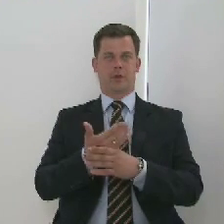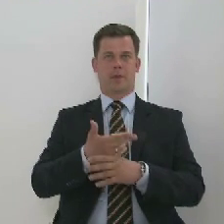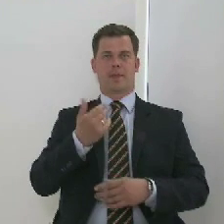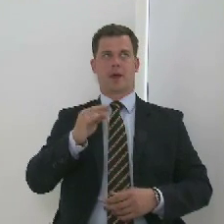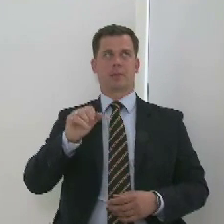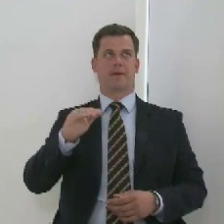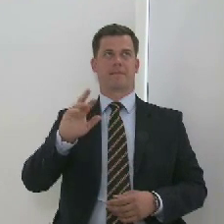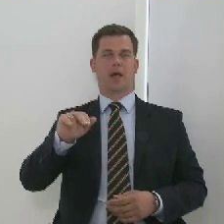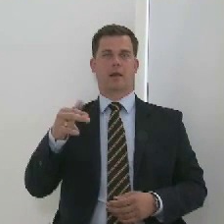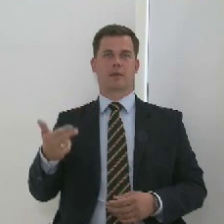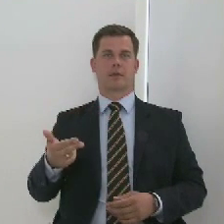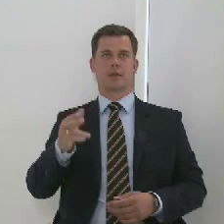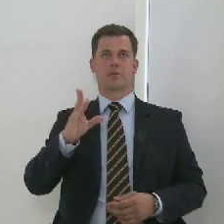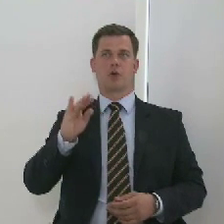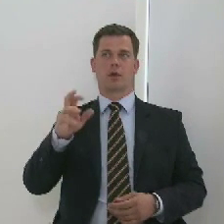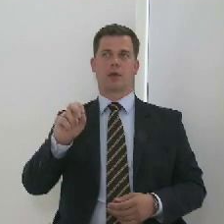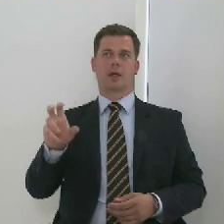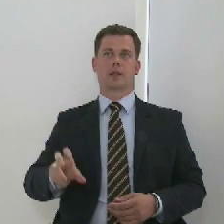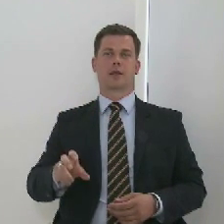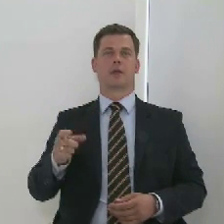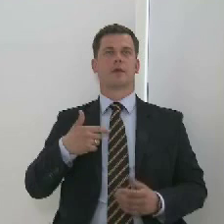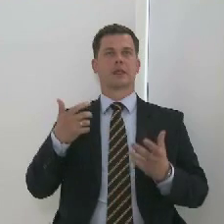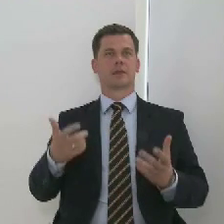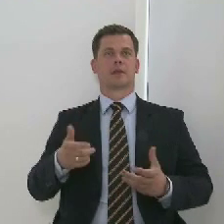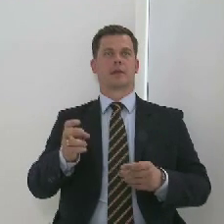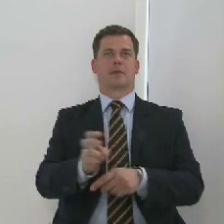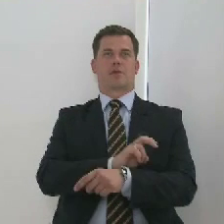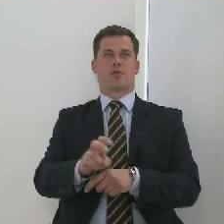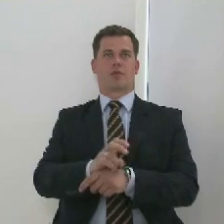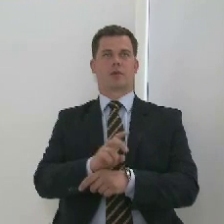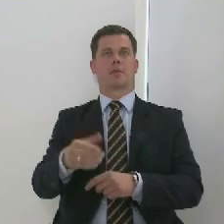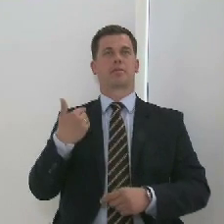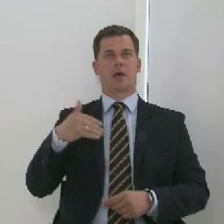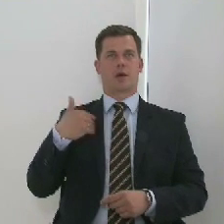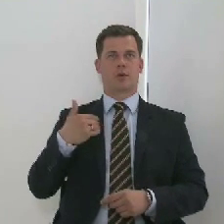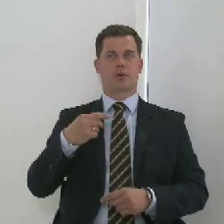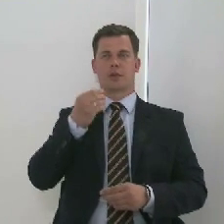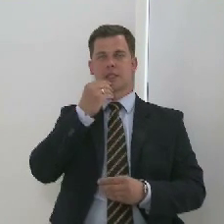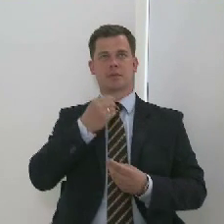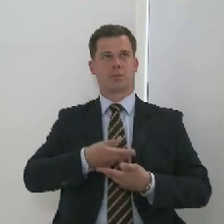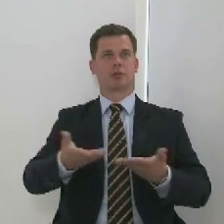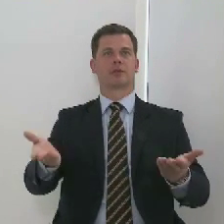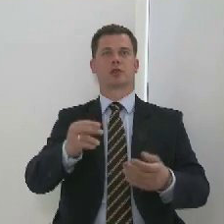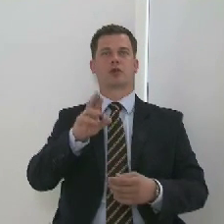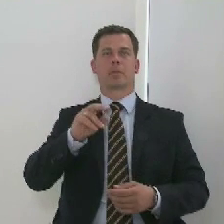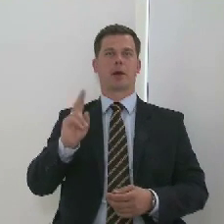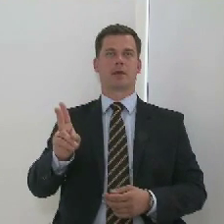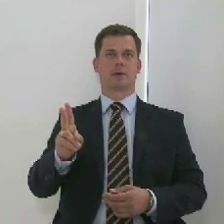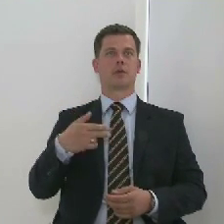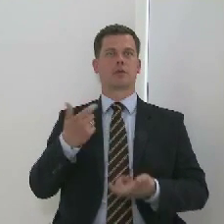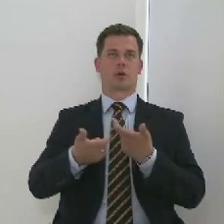nasze innowacyjne pomysły dotyczące pozyskiwania technologii białka na cele spożywcze z rzepaku wcielić w